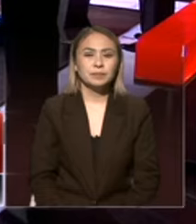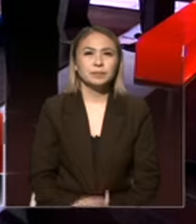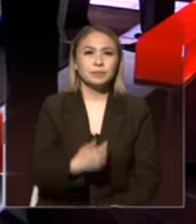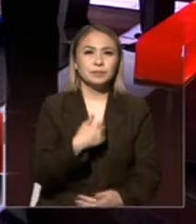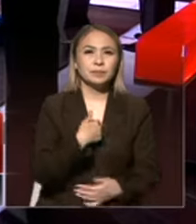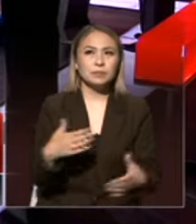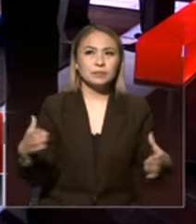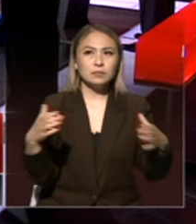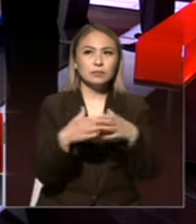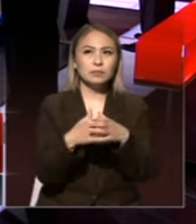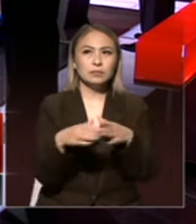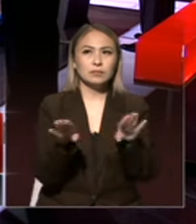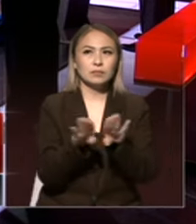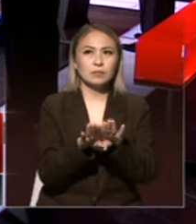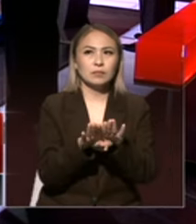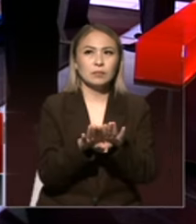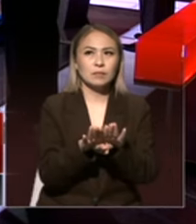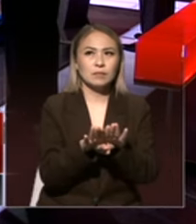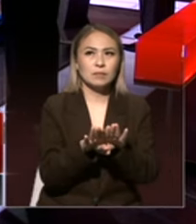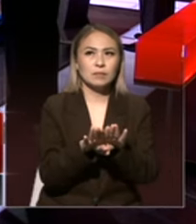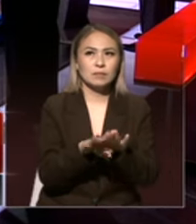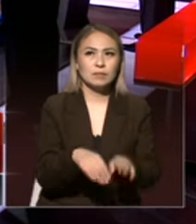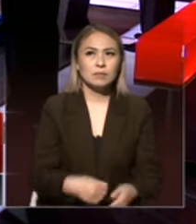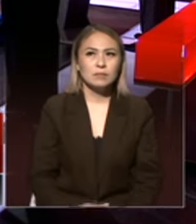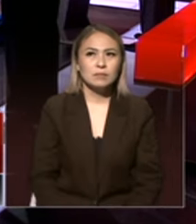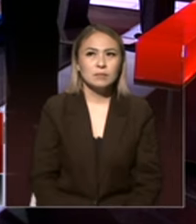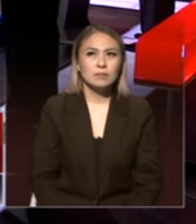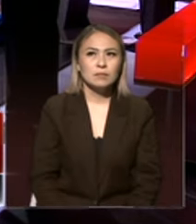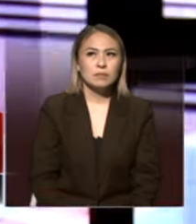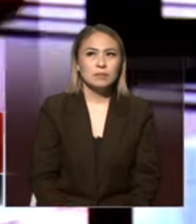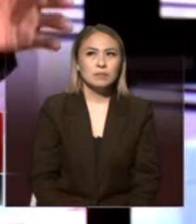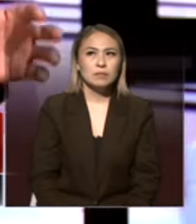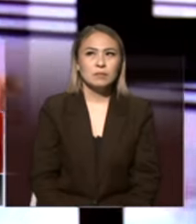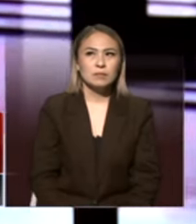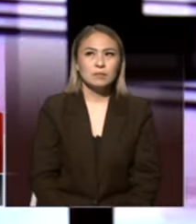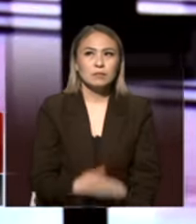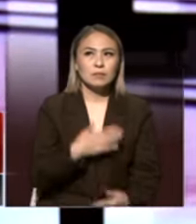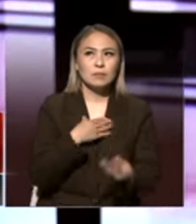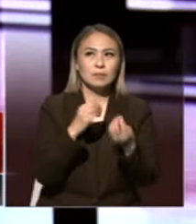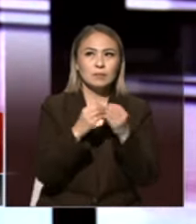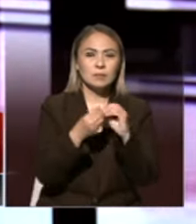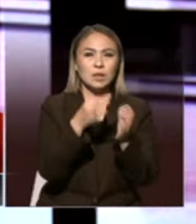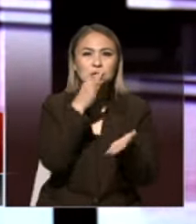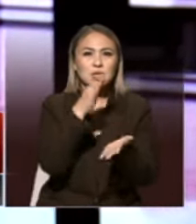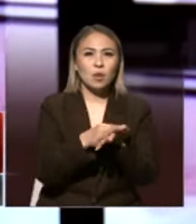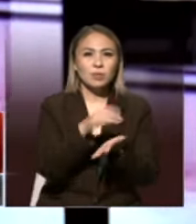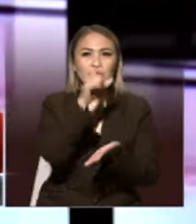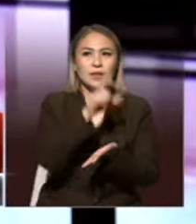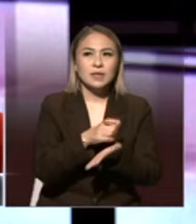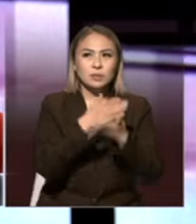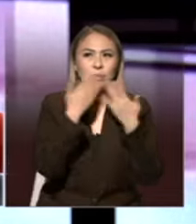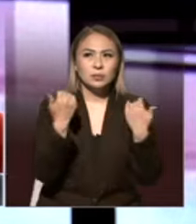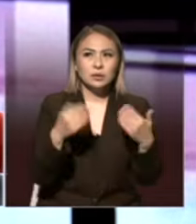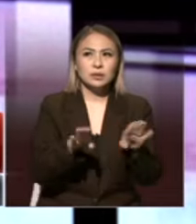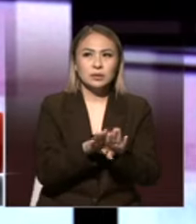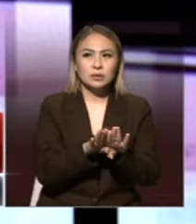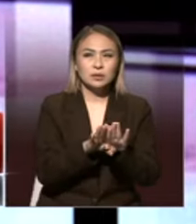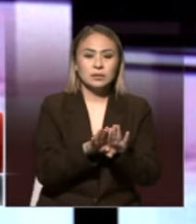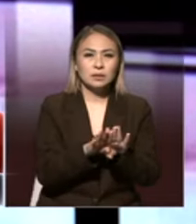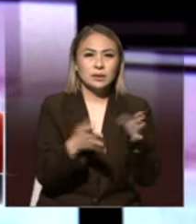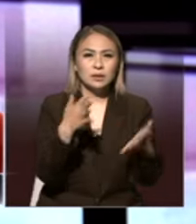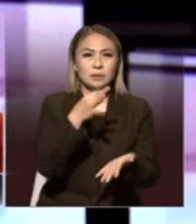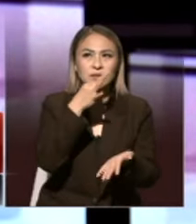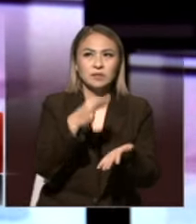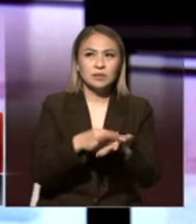баарыбыз бирмиз. Ол өкмөттү жамандаганын бөрү жакшы өкмөтүн бермейт го, дурус па? Энди менин маселе жоопту адам жок. Мисалы, мына канагат мынау мынандай деп айттың